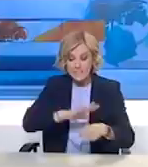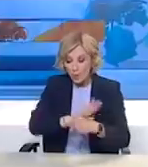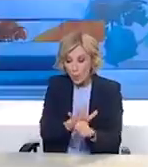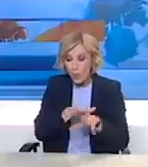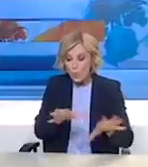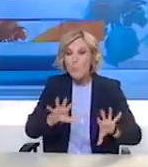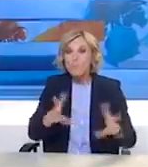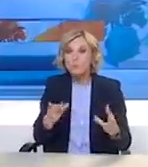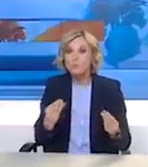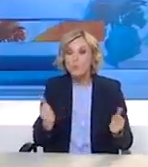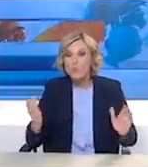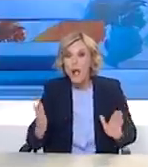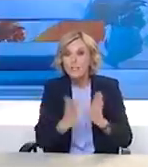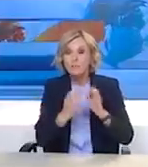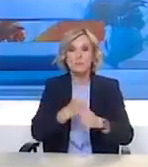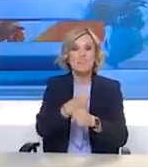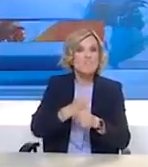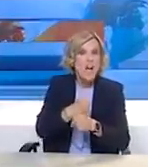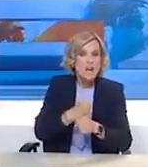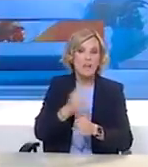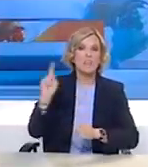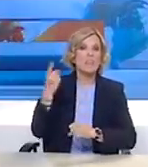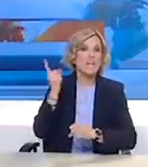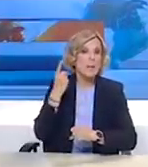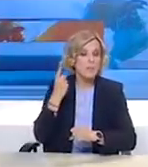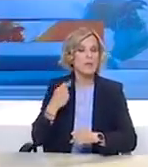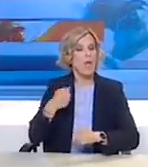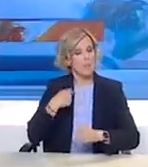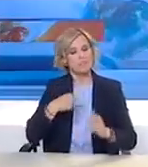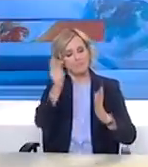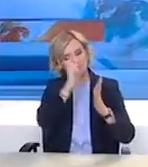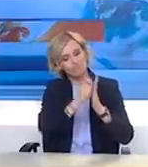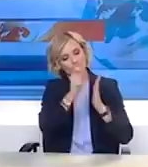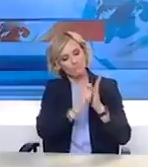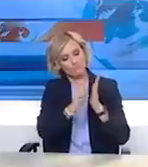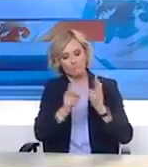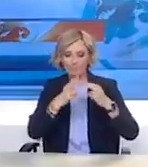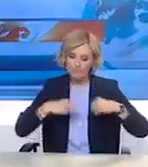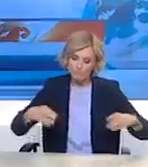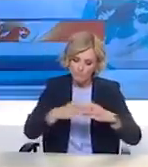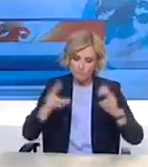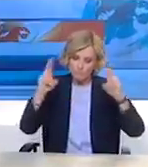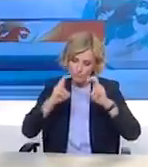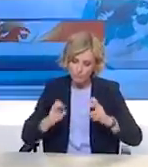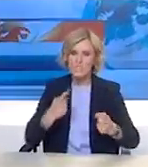COVID-19 που συνέταξε η ειδική ομάδα επιστημόνων με συντονιστή τον Πρίτανη του Εθνικού και Καποδιστριακού Πανεπιστημίου